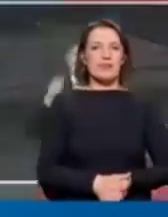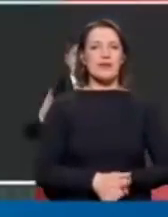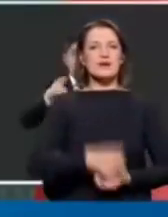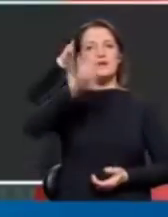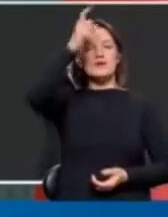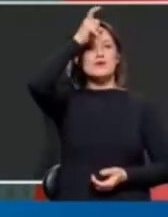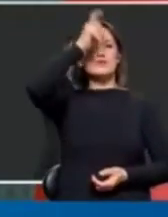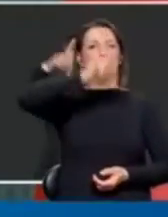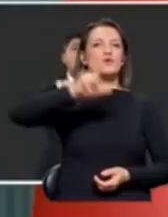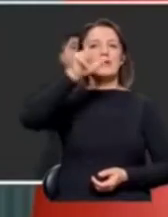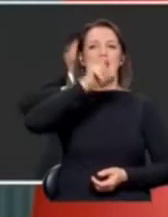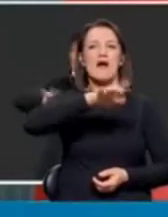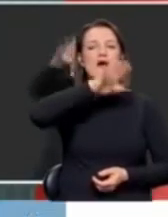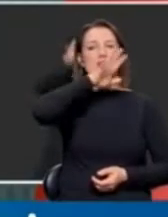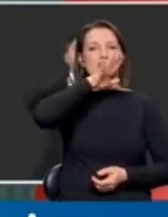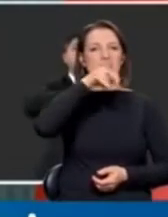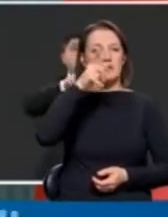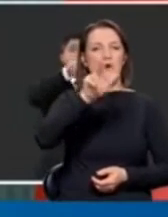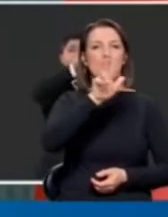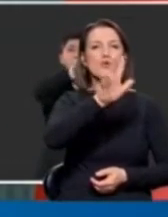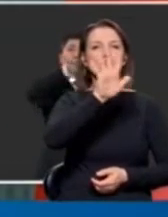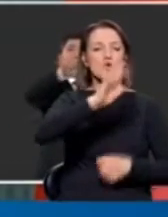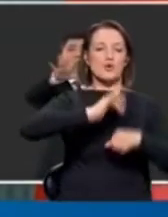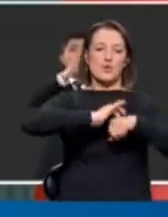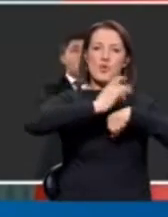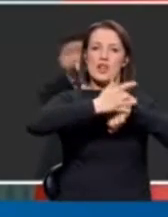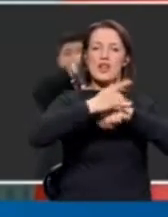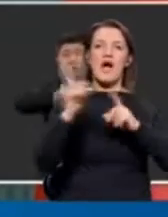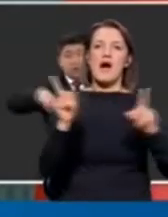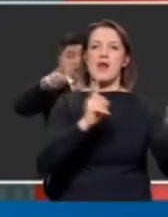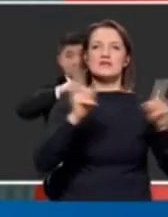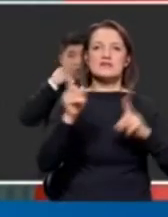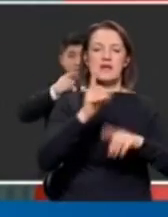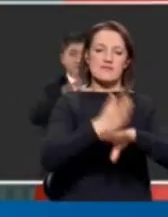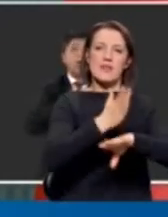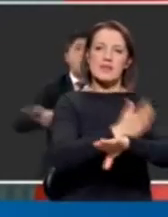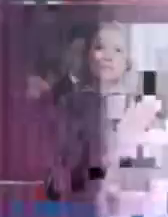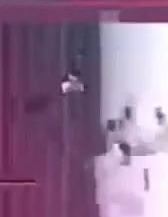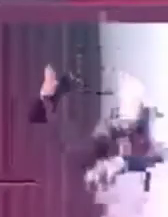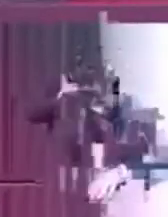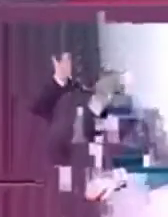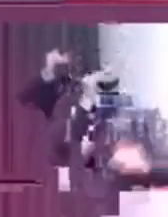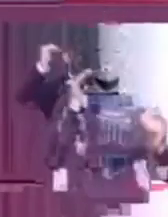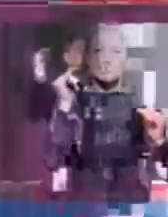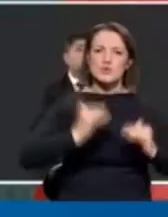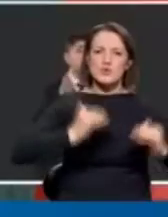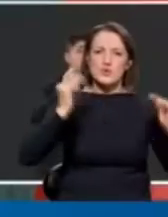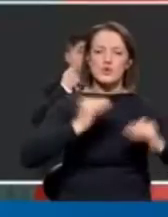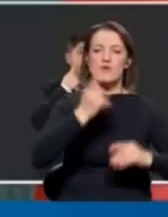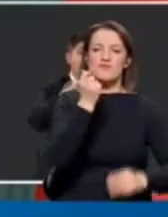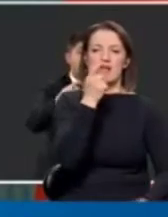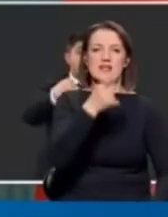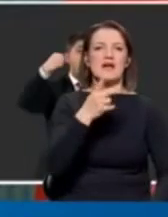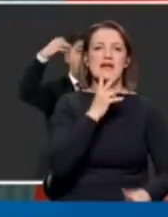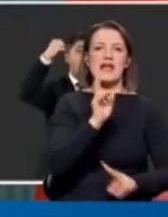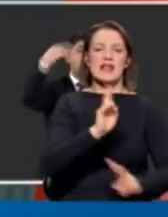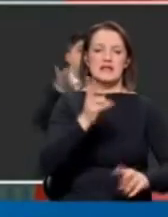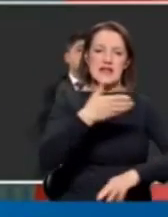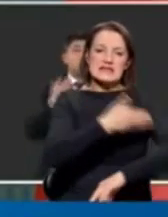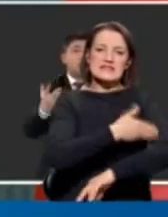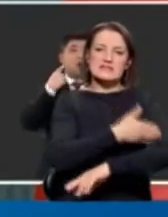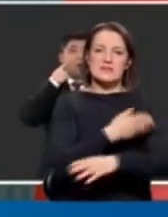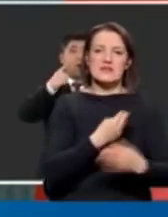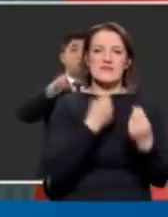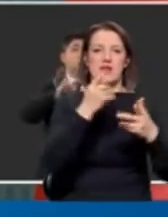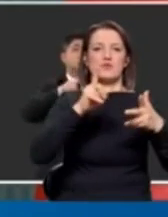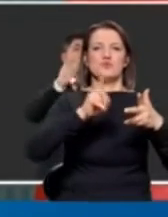Türkiye Avrupa'daki 34 ülke arasında vatandaşlarına en uygun fiyatla elektrik hizmeti